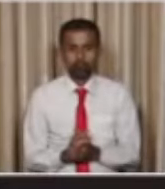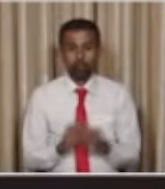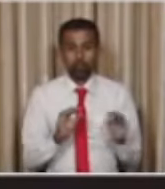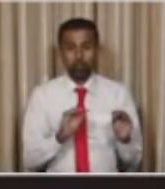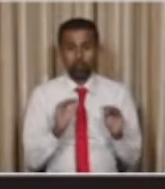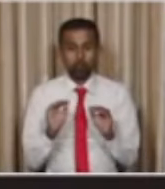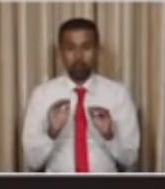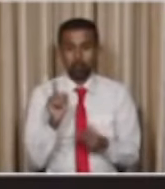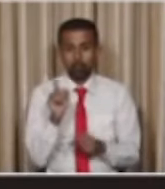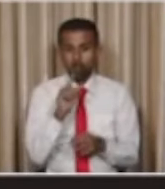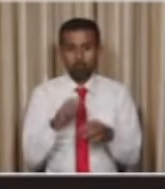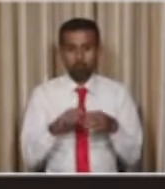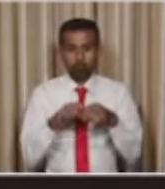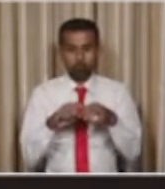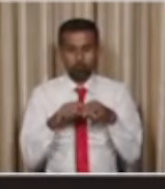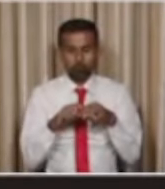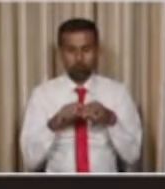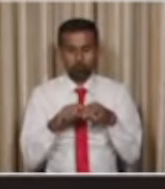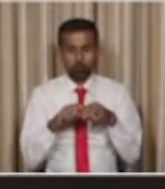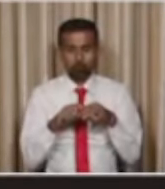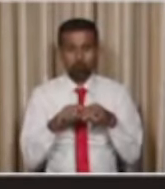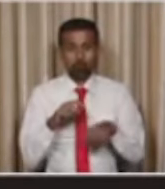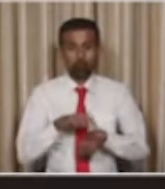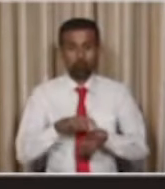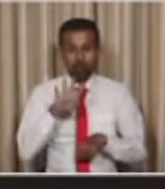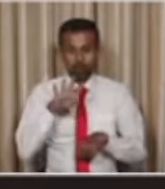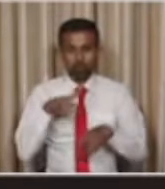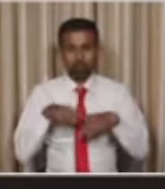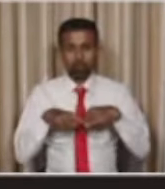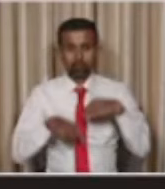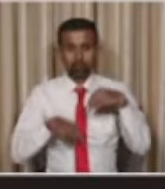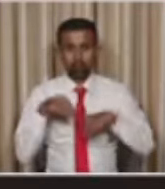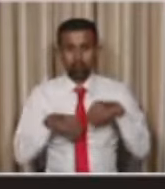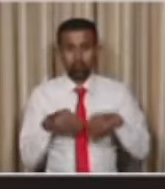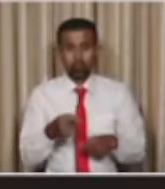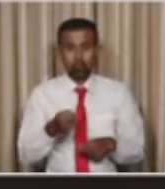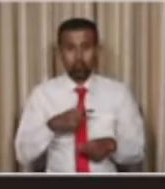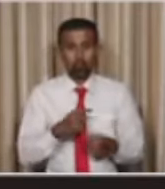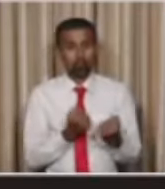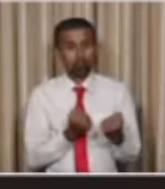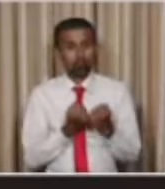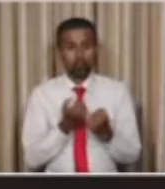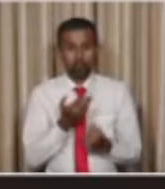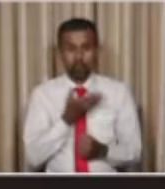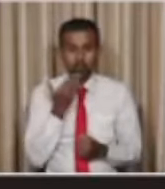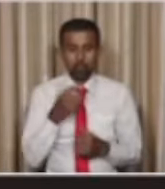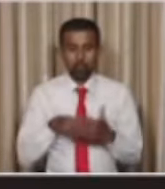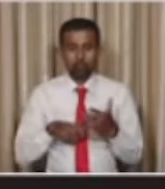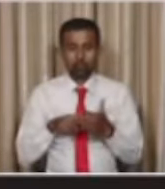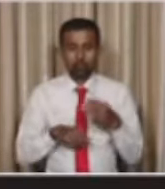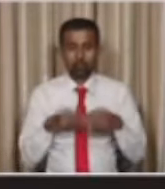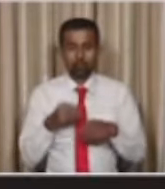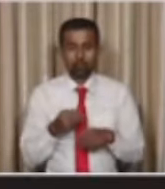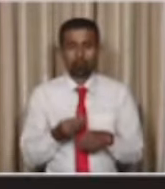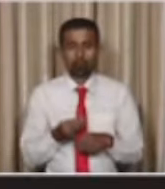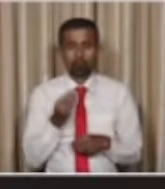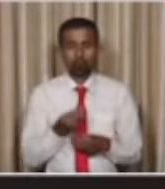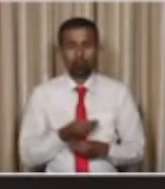කල්දී පළවෙනි ප්‍රශ්නේ තමයි උදේට නෑ හතරට ඡන්ද විමසනවා කියලා. ඒ නිසා තව මන්ත්‍රීවරයෙක් අභියෝග කරන්න පුළුවන් ඡන්ද දෙන්න අවස්ථාව අහිමි